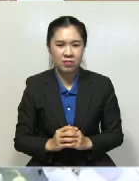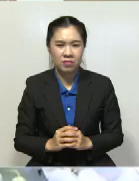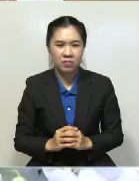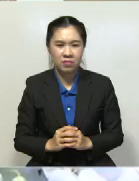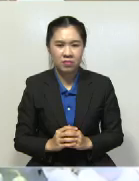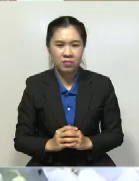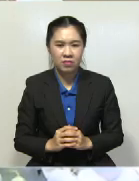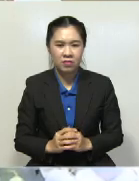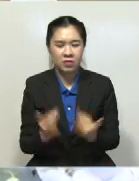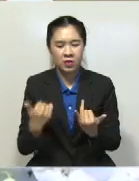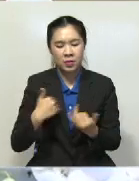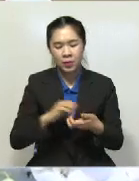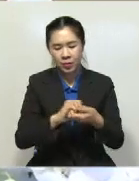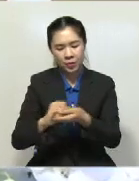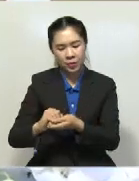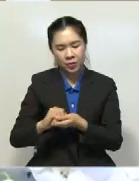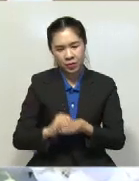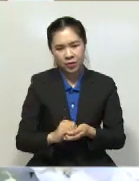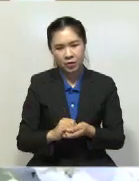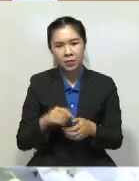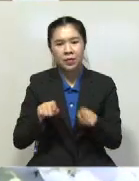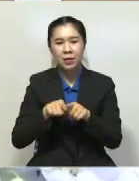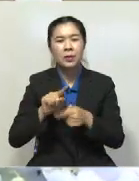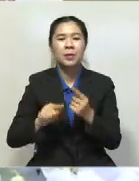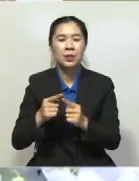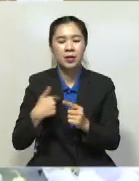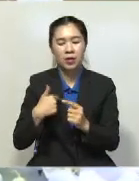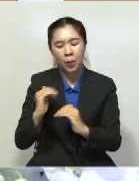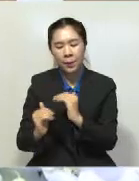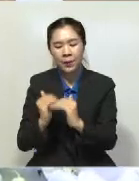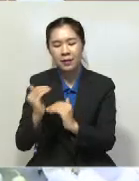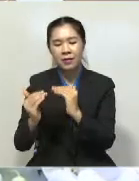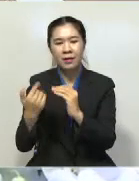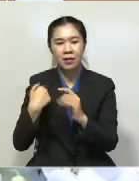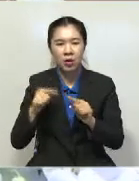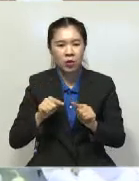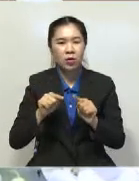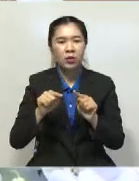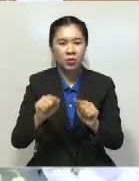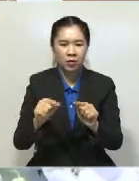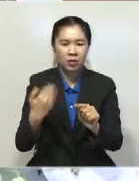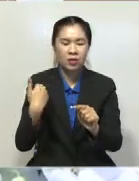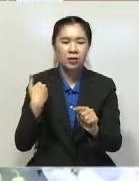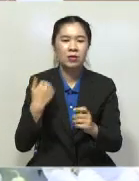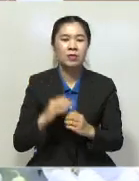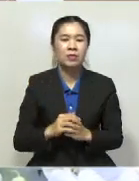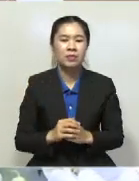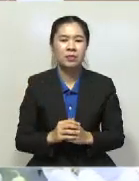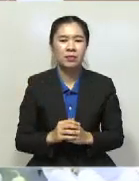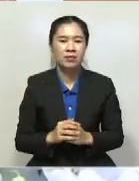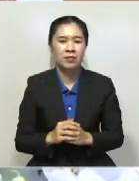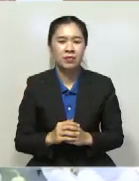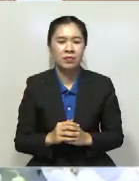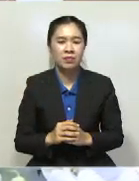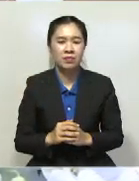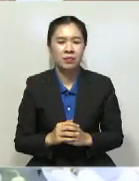พันธ์ที่ดีระหว่างกันการค้าการลงทุนและการที่เราจะพัฒนาจะโตไปด้วยกันการพัฒนาทั้งทวีปภาคีภูมิภาคีไตรภาคี